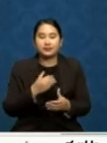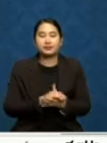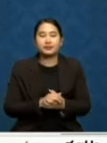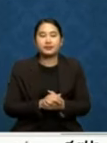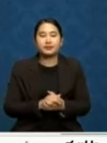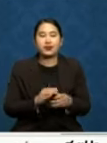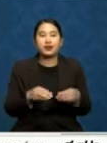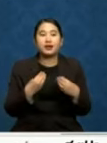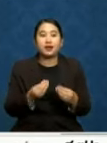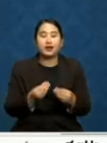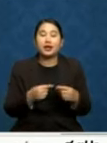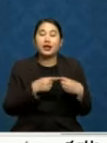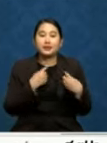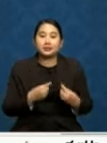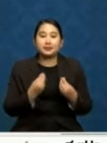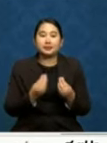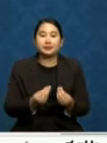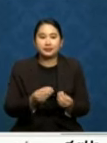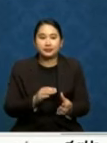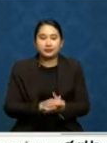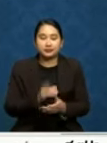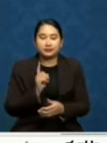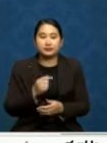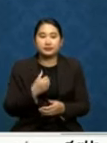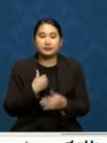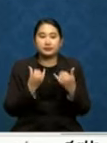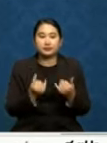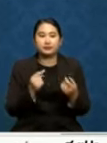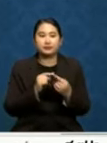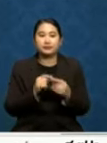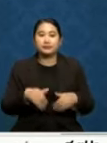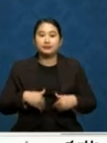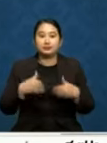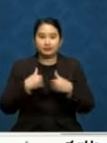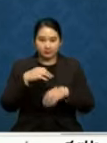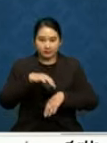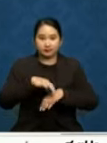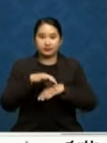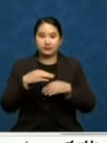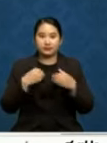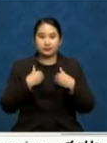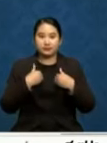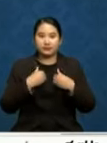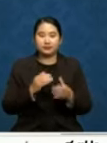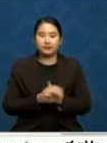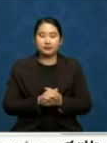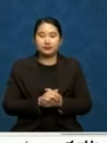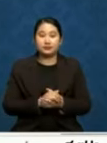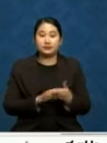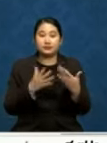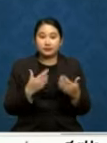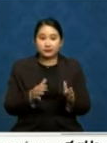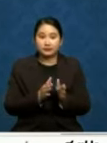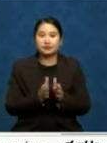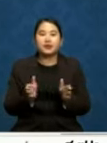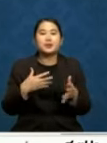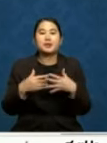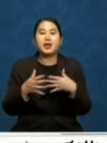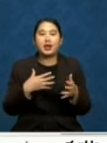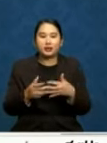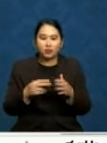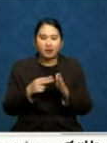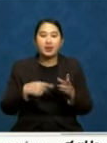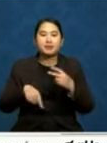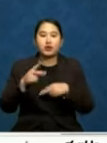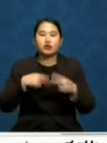ครับให้เขาเป็นขวัญกำลังใจตอนนี้เขามียังมีดำรงตำแหน่งความเป็นสมาชิกสภาผู้แทนอยู่ครับหลังจากนั้นไม่เป็นไรหรอกครับให้เขาไป